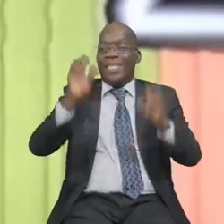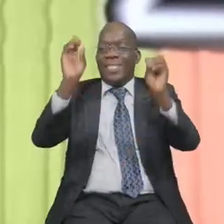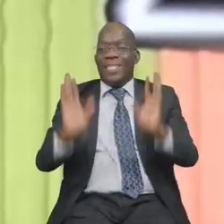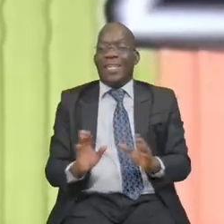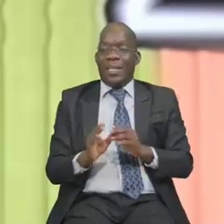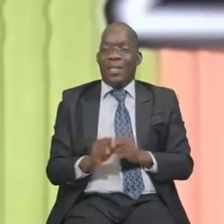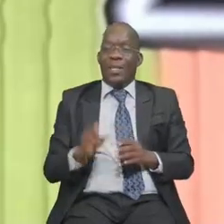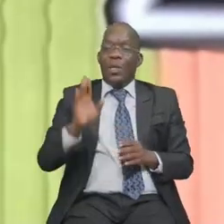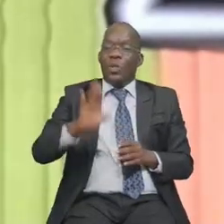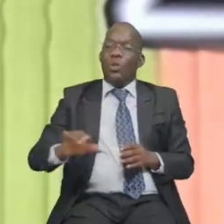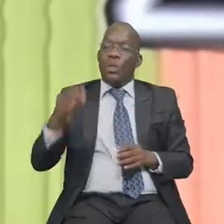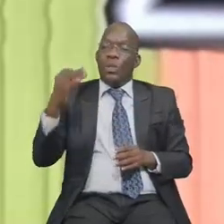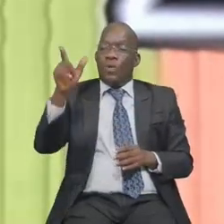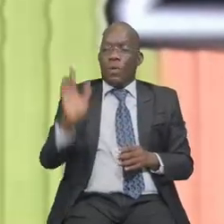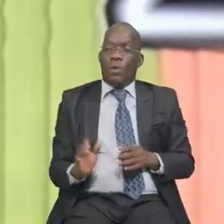Enfant de Dieu,